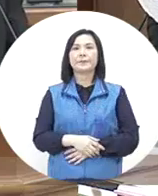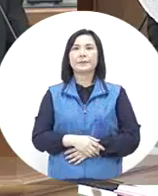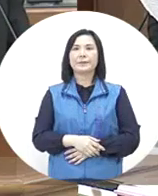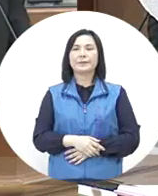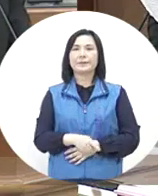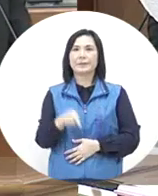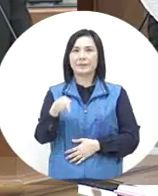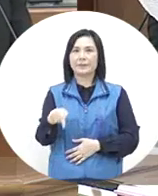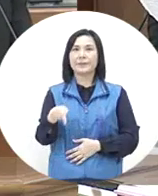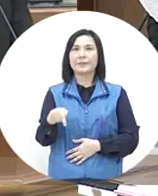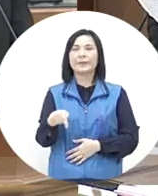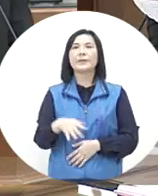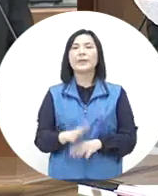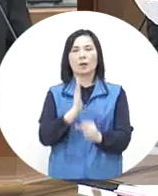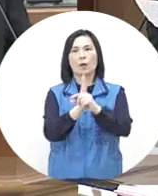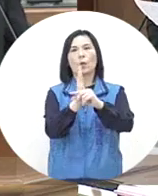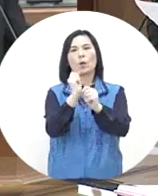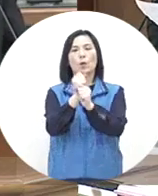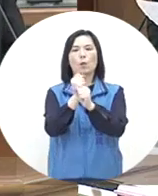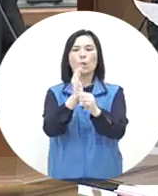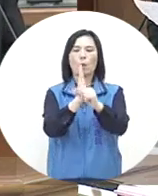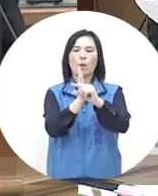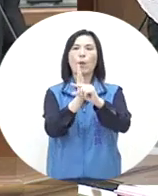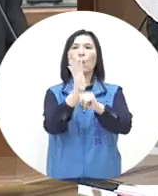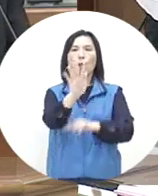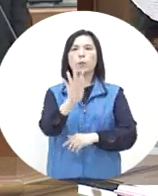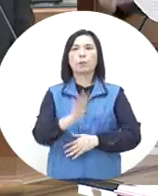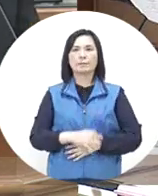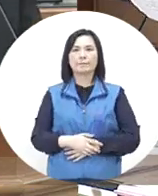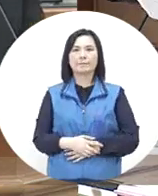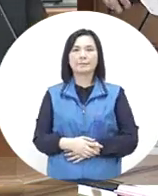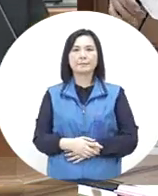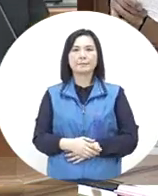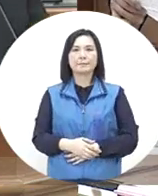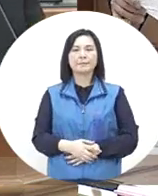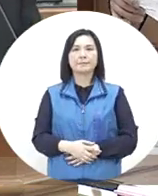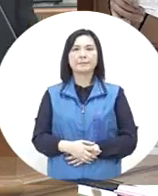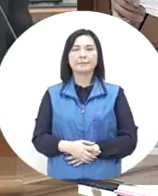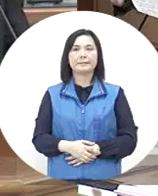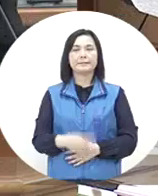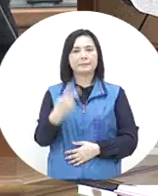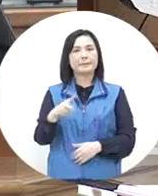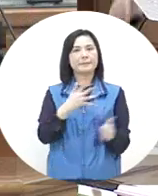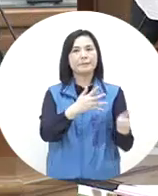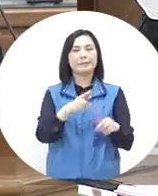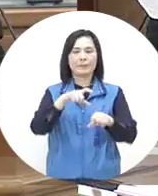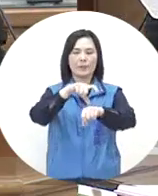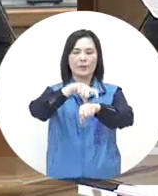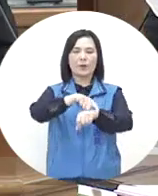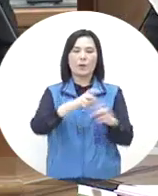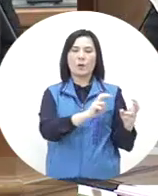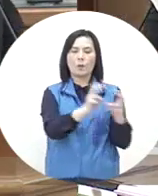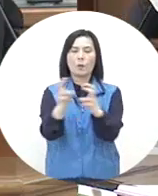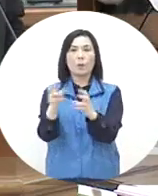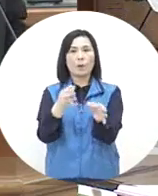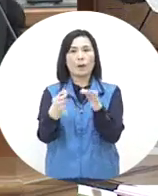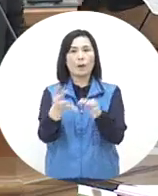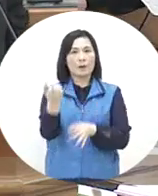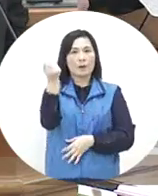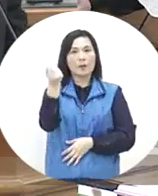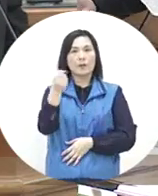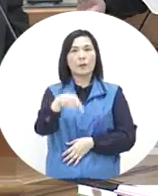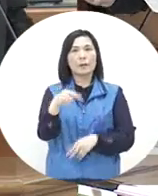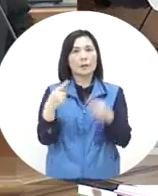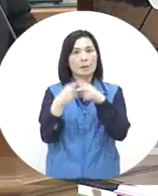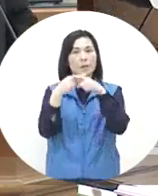爱较清楚，这在做啊啦。 这在做啊。 系啊。 其实啊，够迄个环状线经营权的争议吼，这个